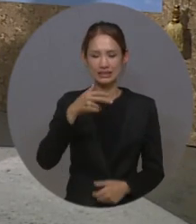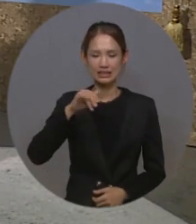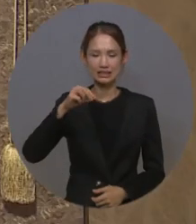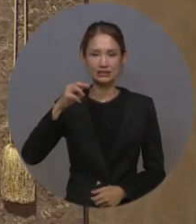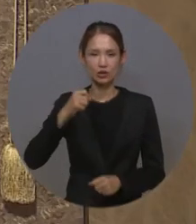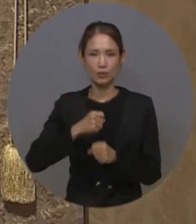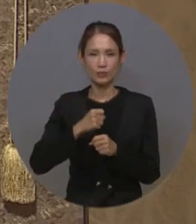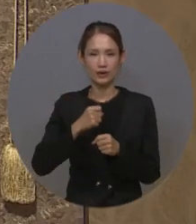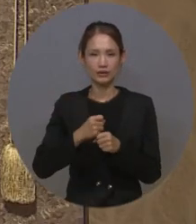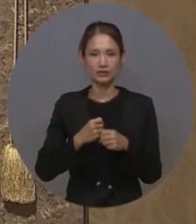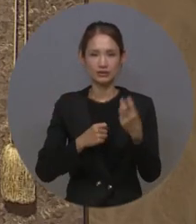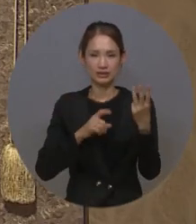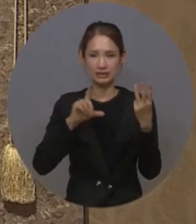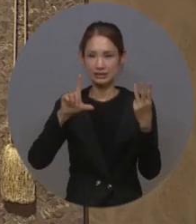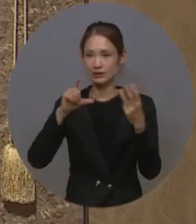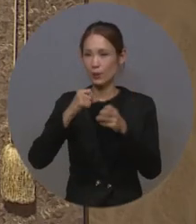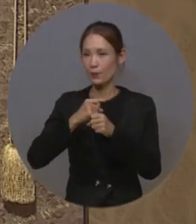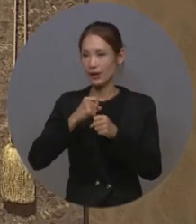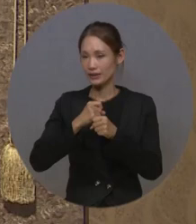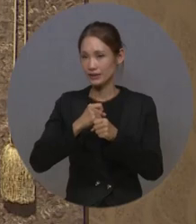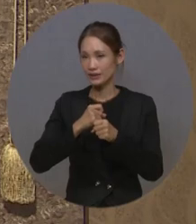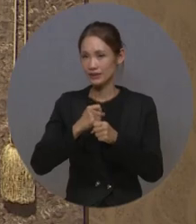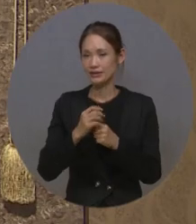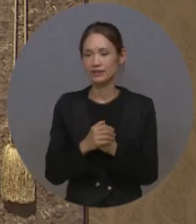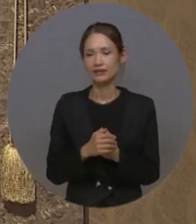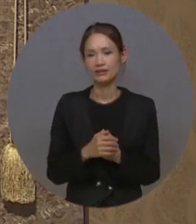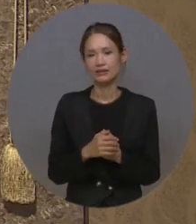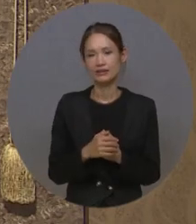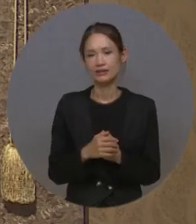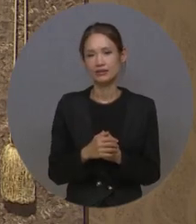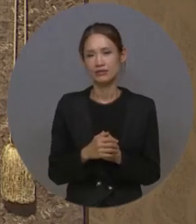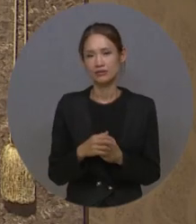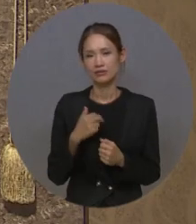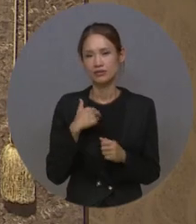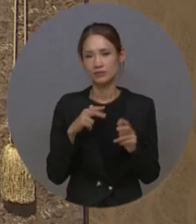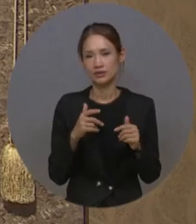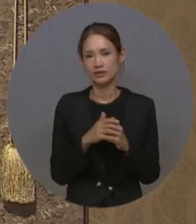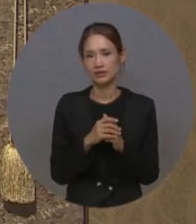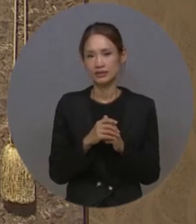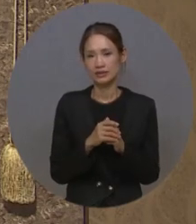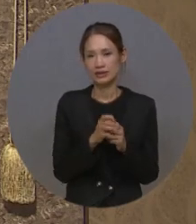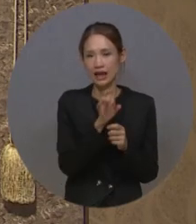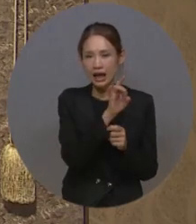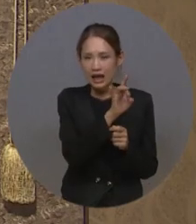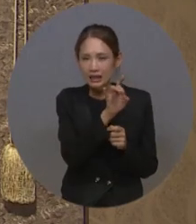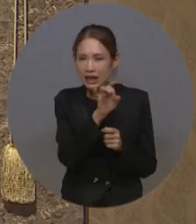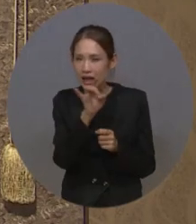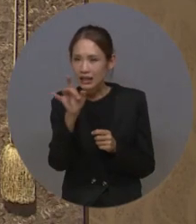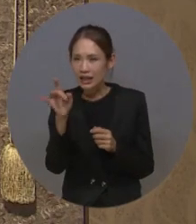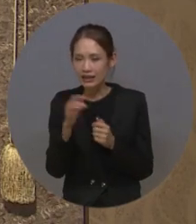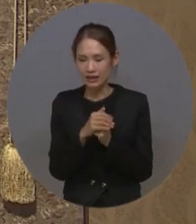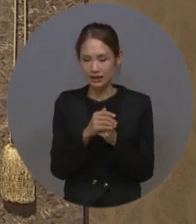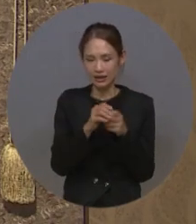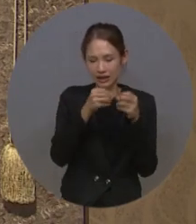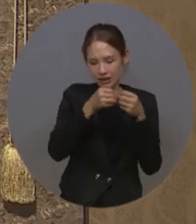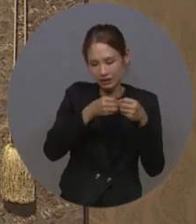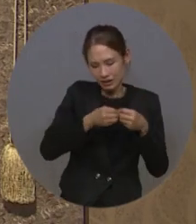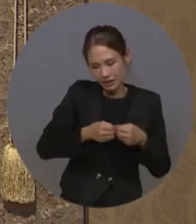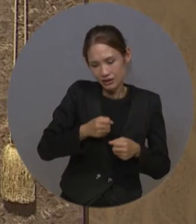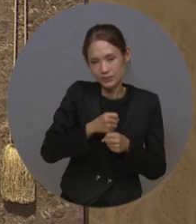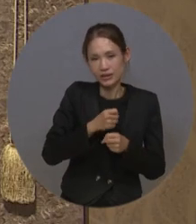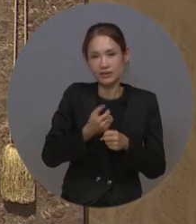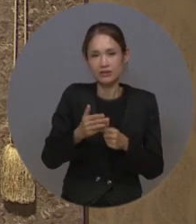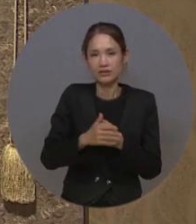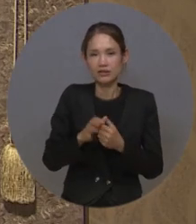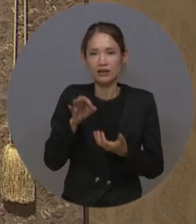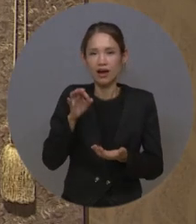그죠? 3D로 만든 것들은 지금은 제가 핸드메이드로 일일이 다 한땀 하다 보니까